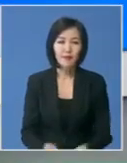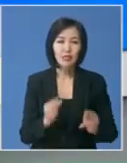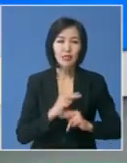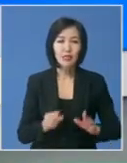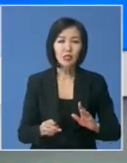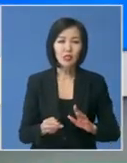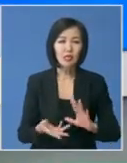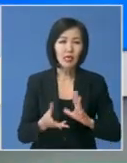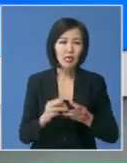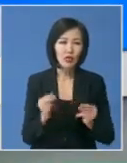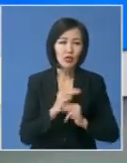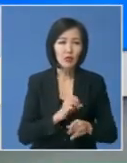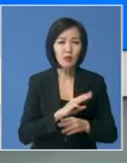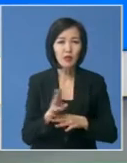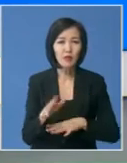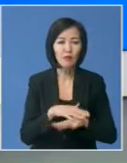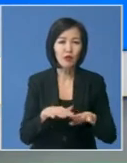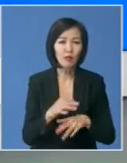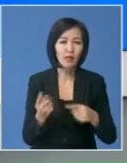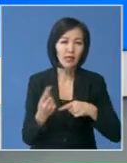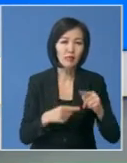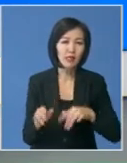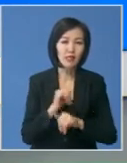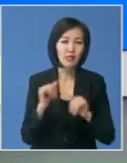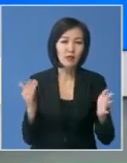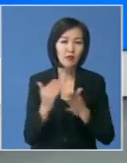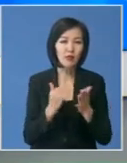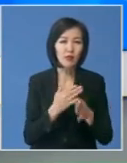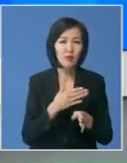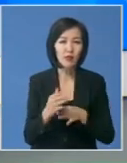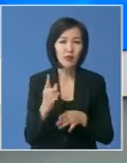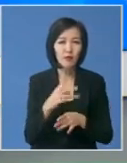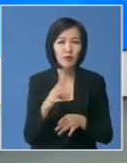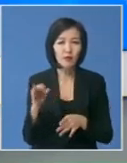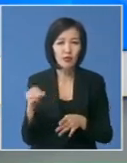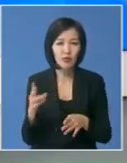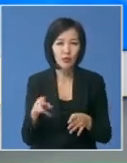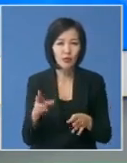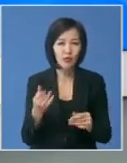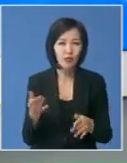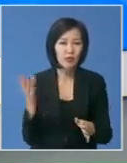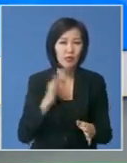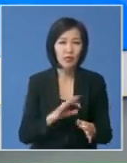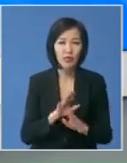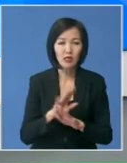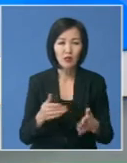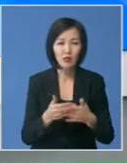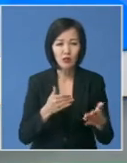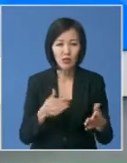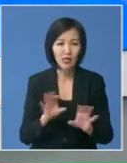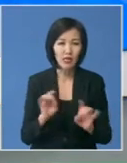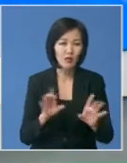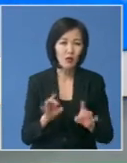Нәтижелі жұмыспен қамтуды және жаппай кәсіпкерлікті дамыту бағдарламасына бөлінген 1 миллиардқа жуық қаржы игерілмей жатқан осыған дейінгі хабарымызды